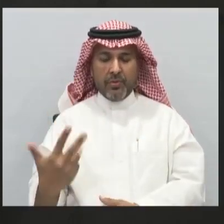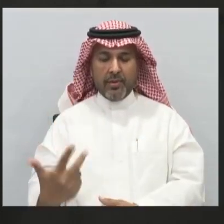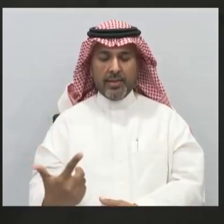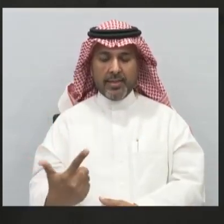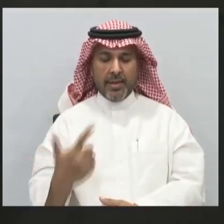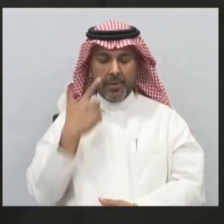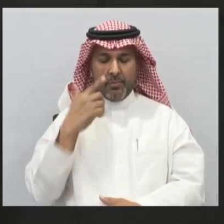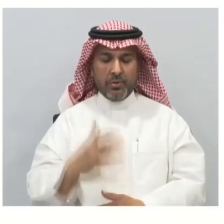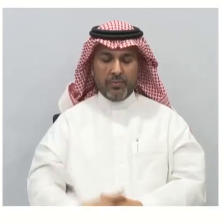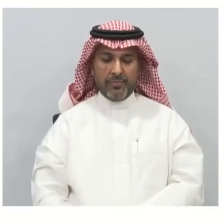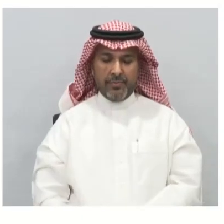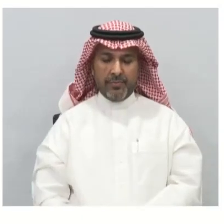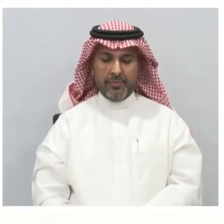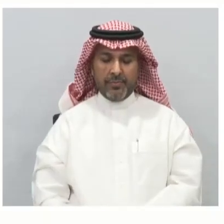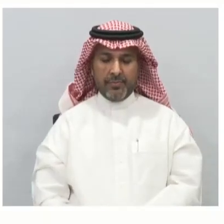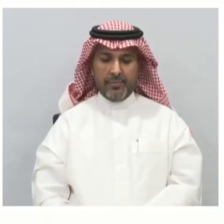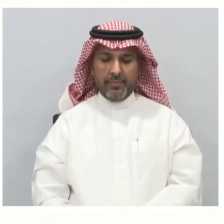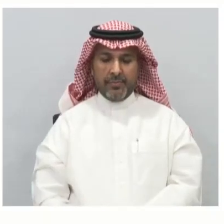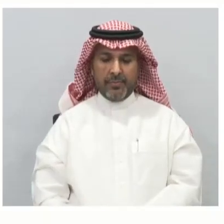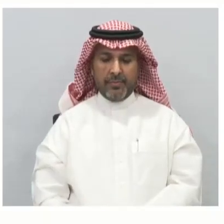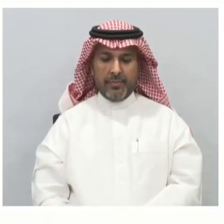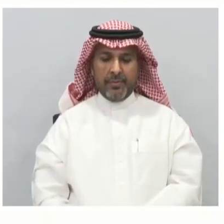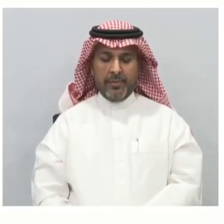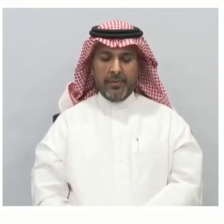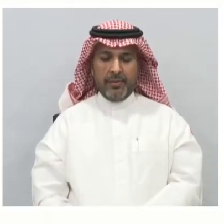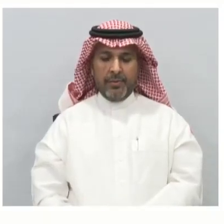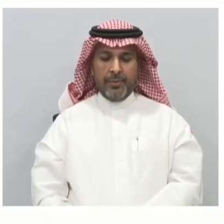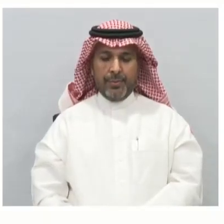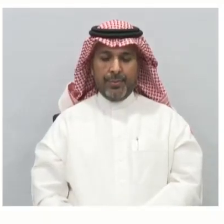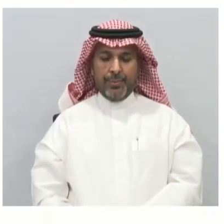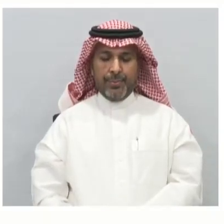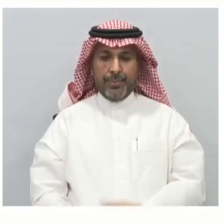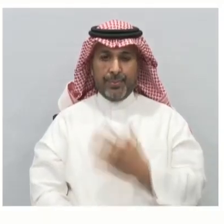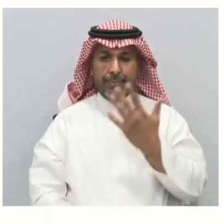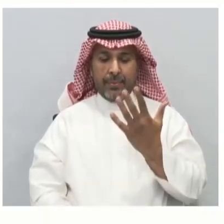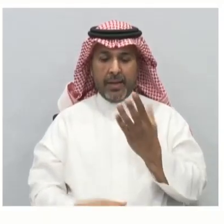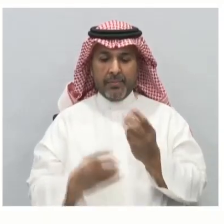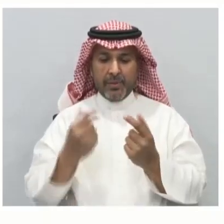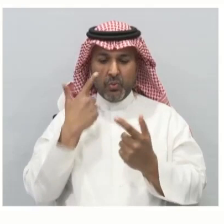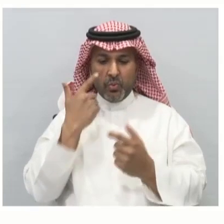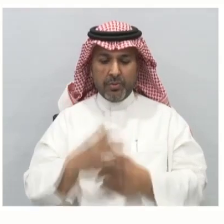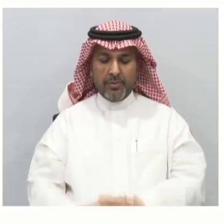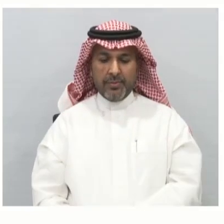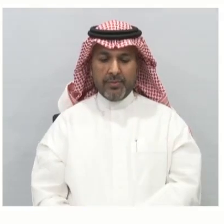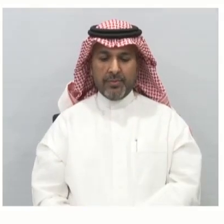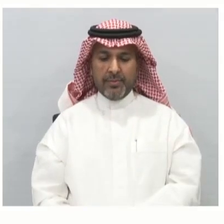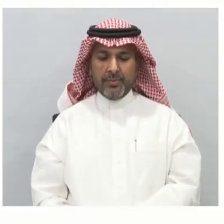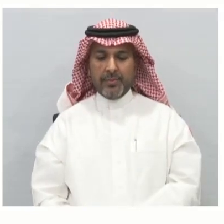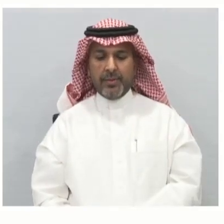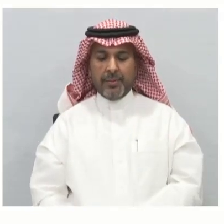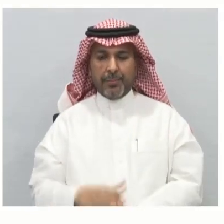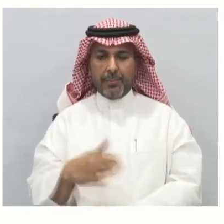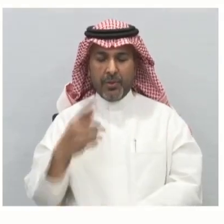الاجزاء او الكسر طيب خمسه وثلاثه اسباع وكان عندي لو بستخدم